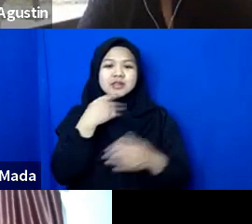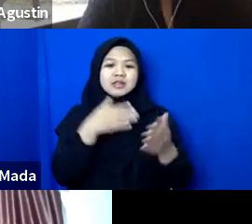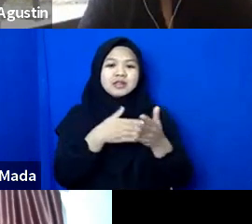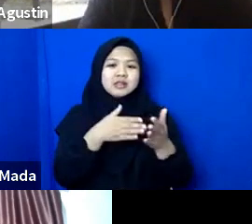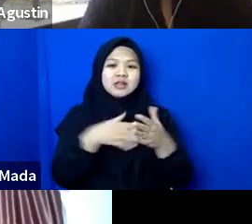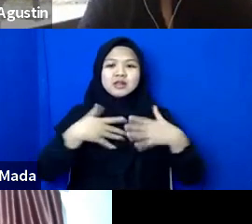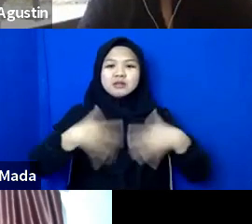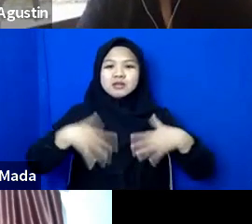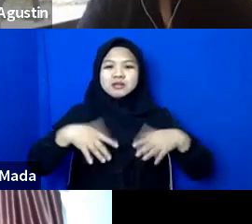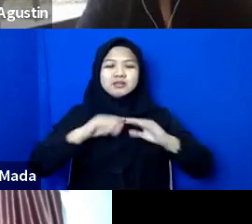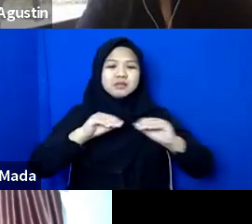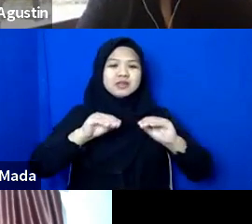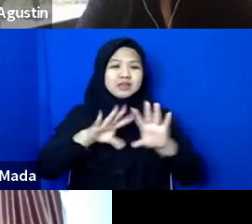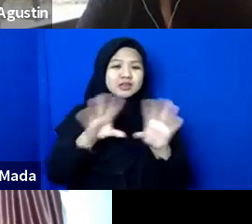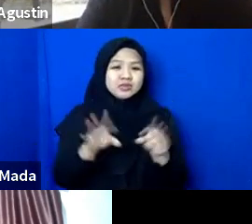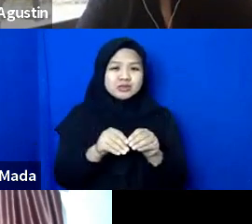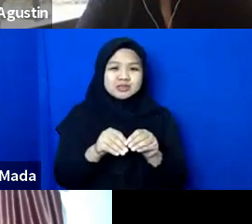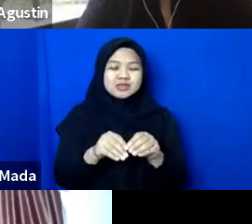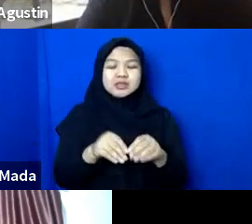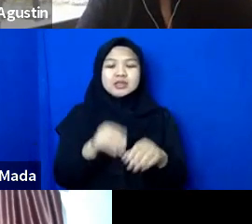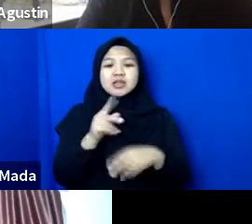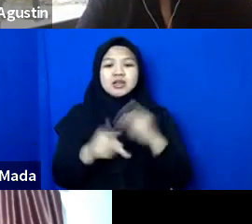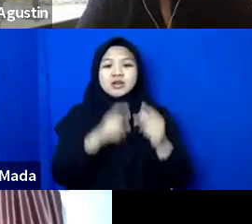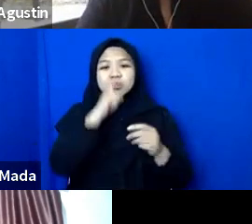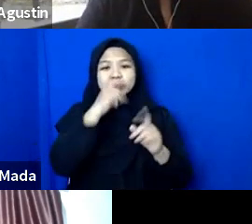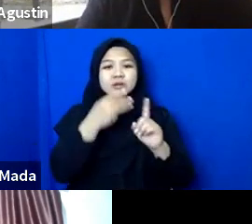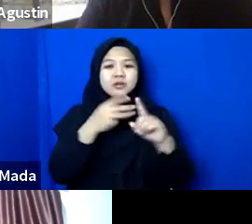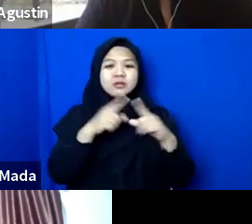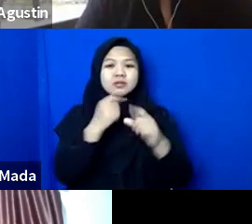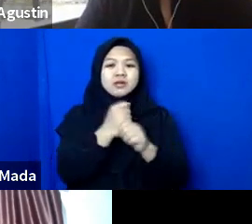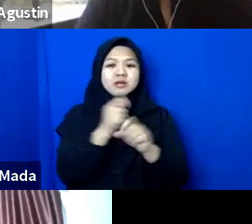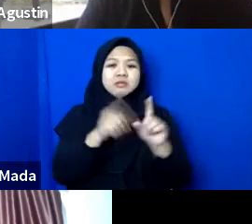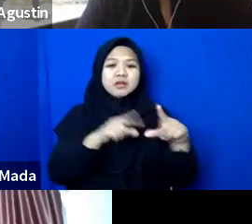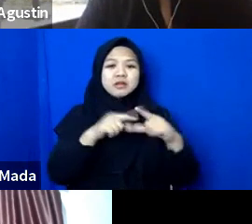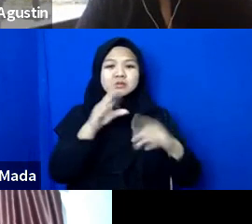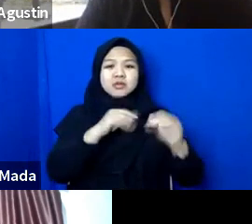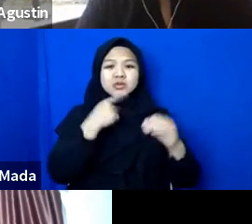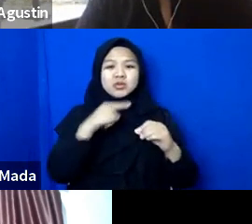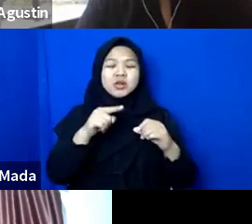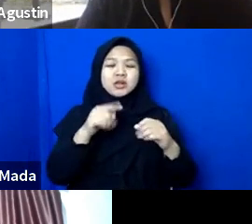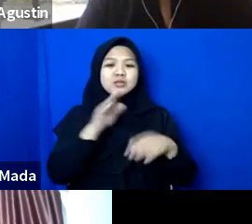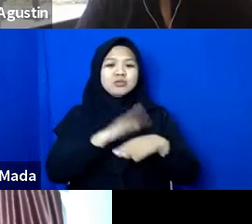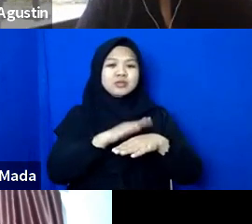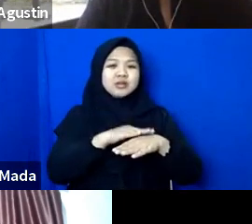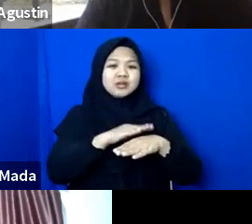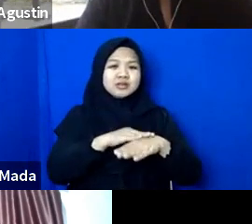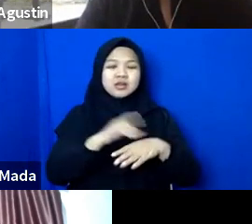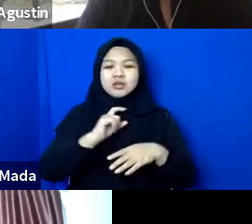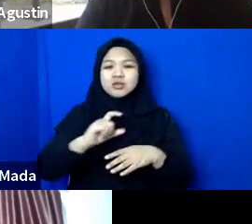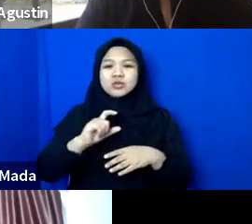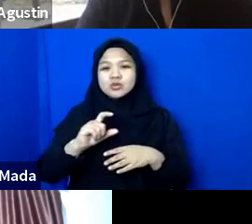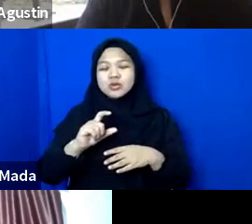praktek pendidikan inklusi kalau dari pabrik yaitu mengupas soal aspek budaya misalnya